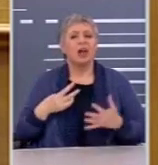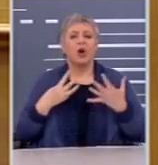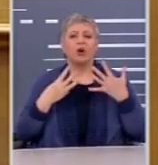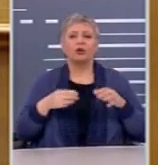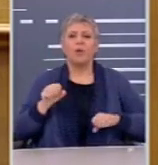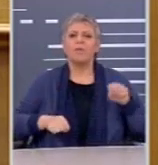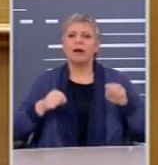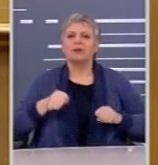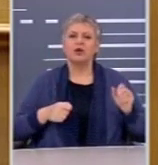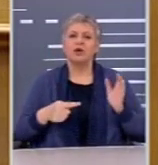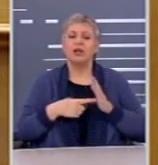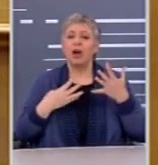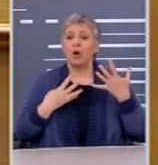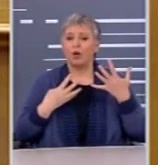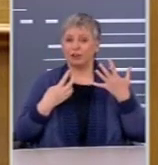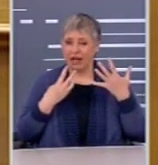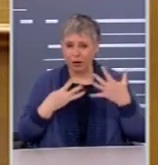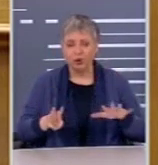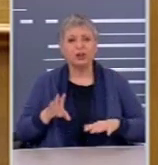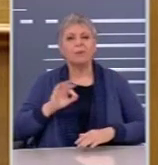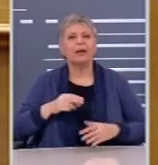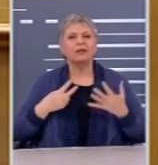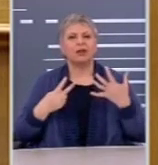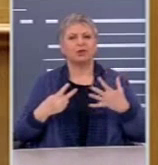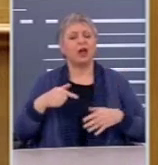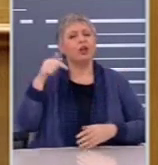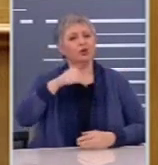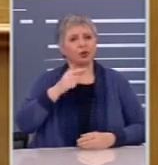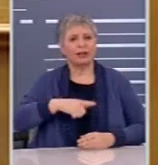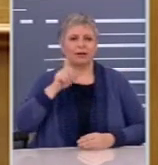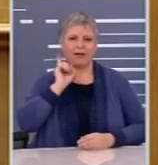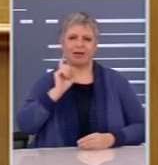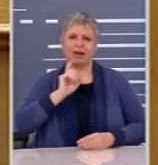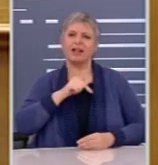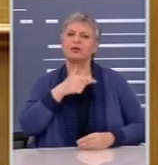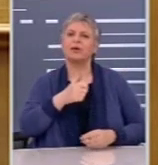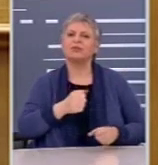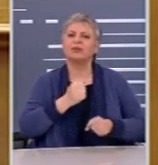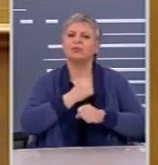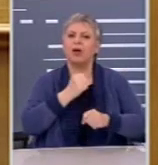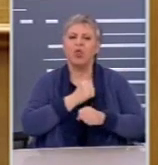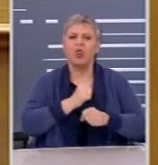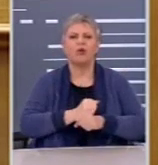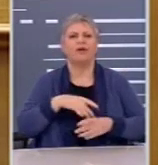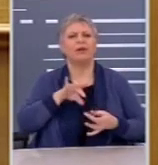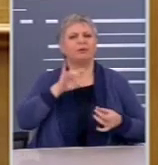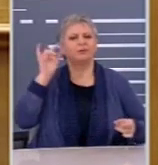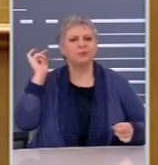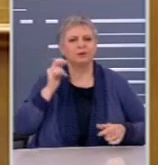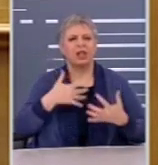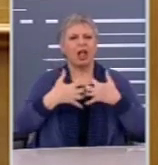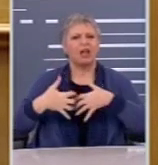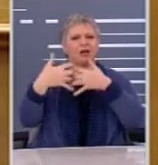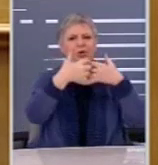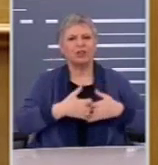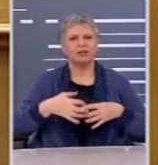1857 στη Νέα Υόρκη, όπου οι διαδηλώσεις των εργατριών στα Ραφτάδικα και στα Υφαντουργία ζητούσαν εξίσωση μισθών